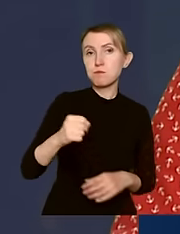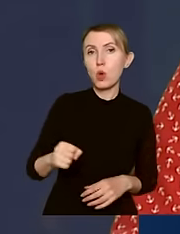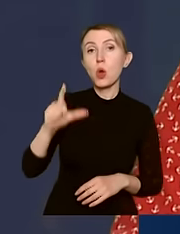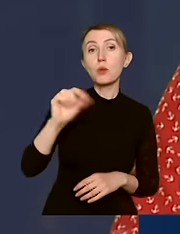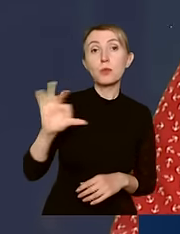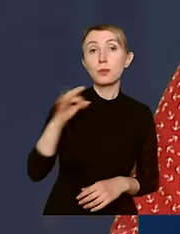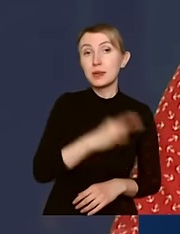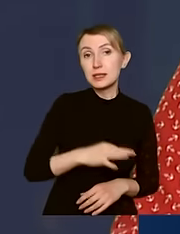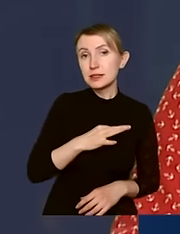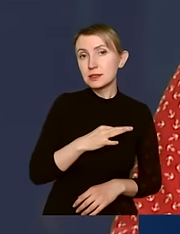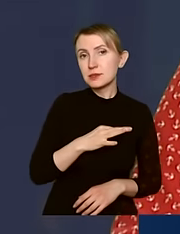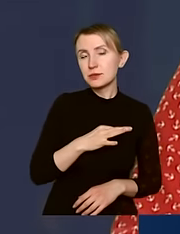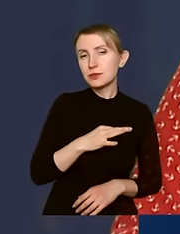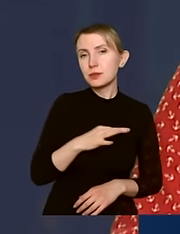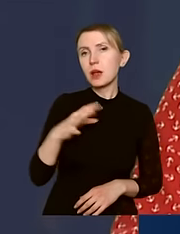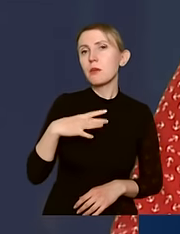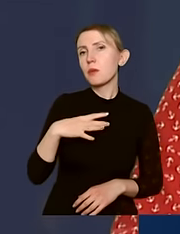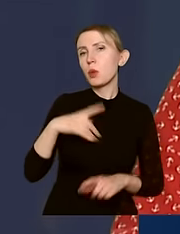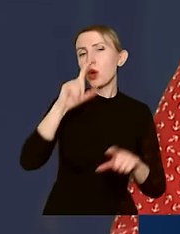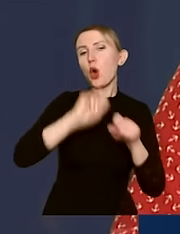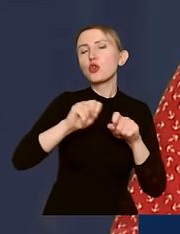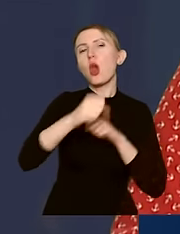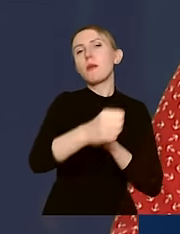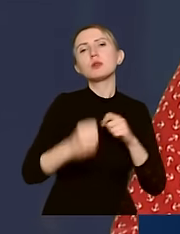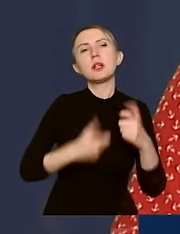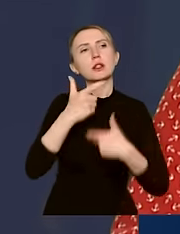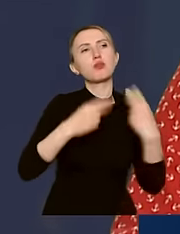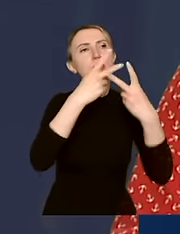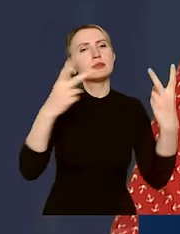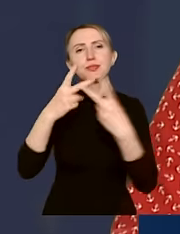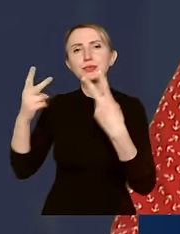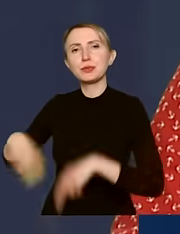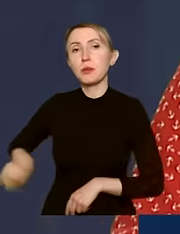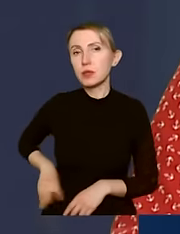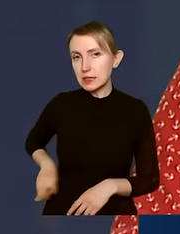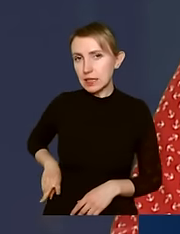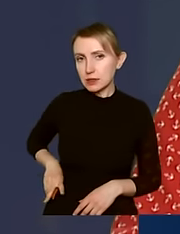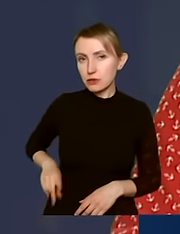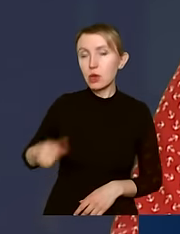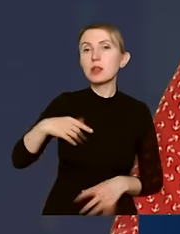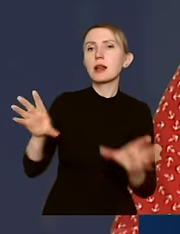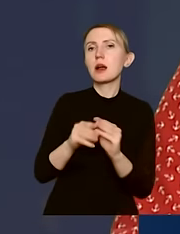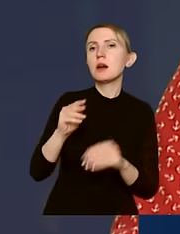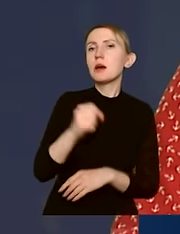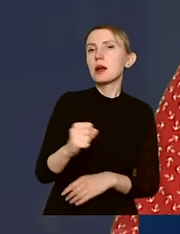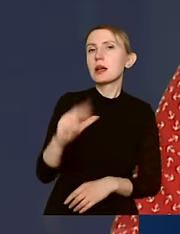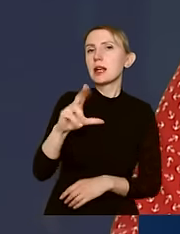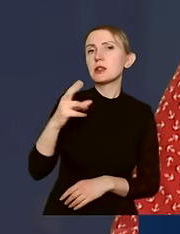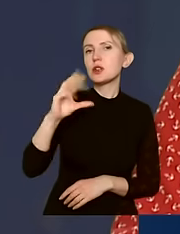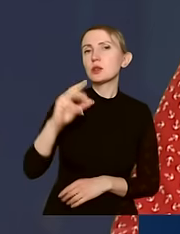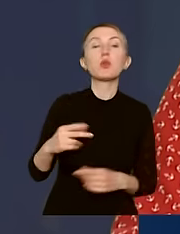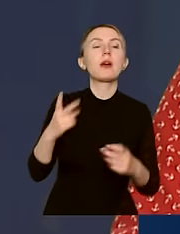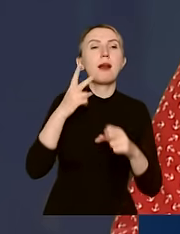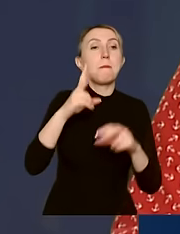Sprawiedliwości była na kontrolach poselskich we wszystkich ministerstwach. Ja sam byłem z poseł Katarzyną Sójką w Ministerstwie